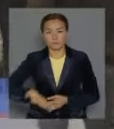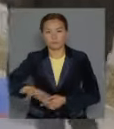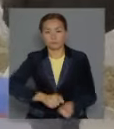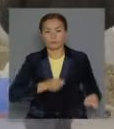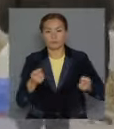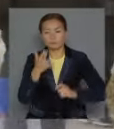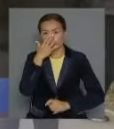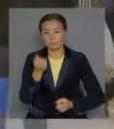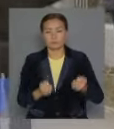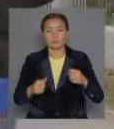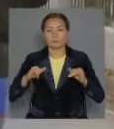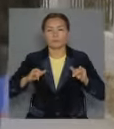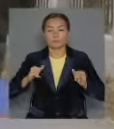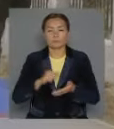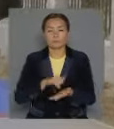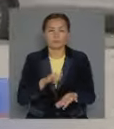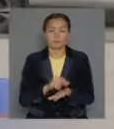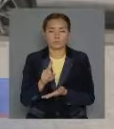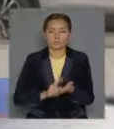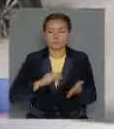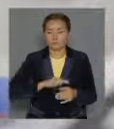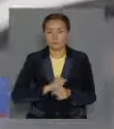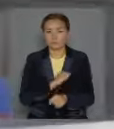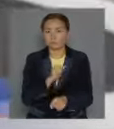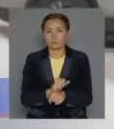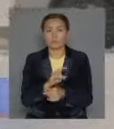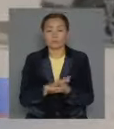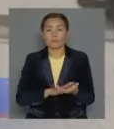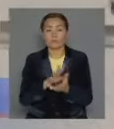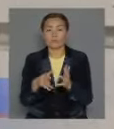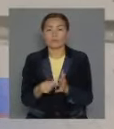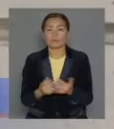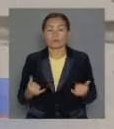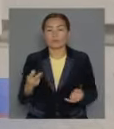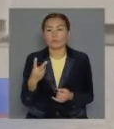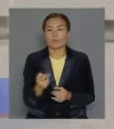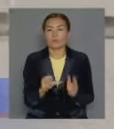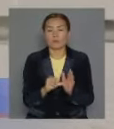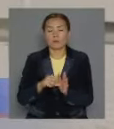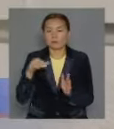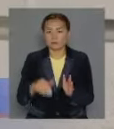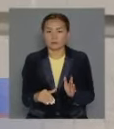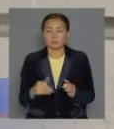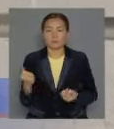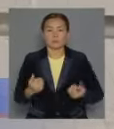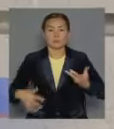әкелінген шетелдік көліктерді заңдастыруға өтінім беру жұмыстары тоқтатылды. Осы уақыт аралығында 206 мыңға